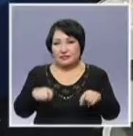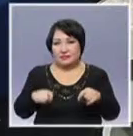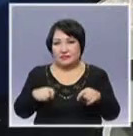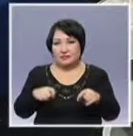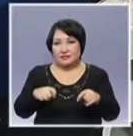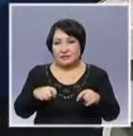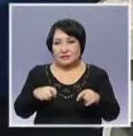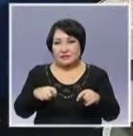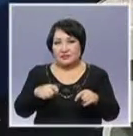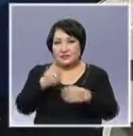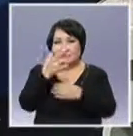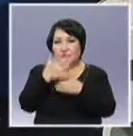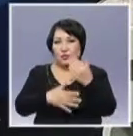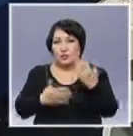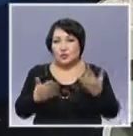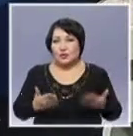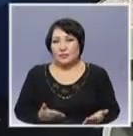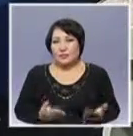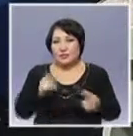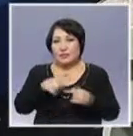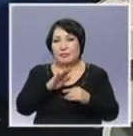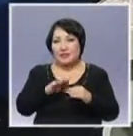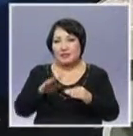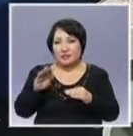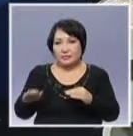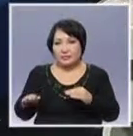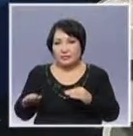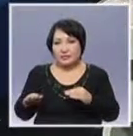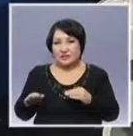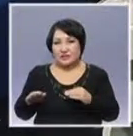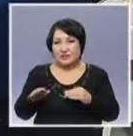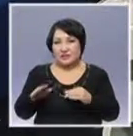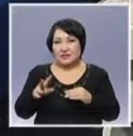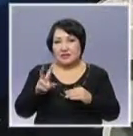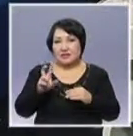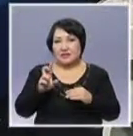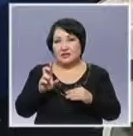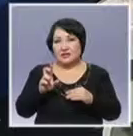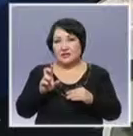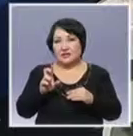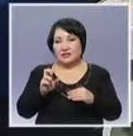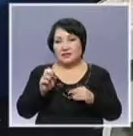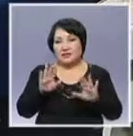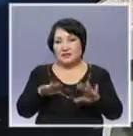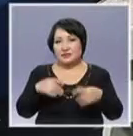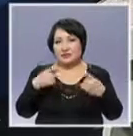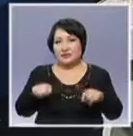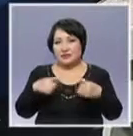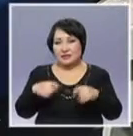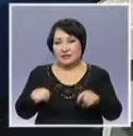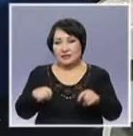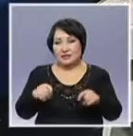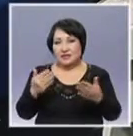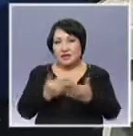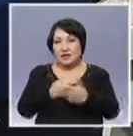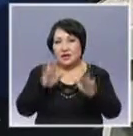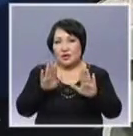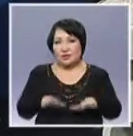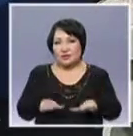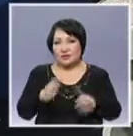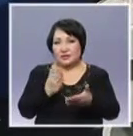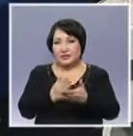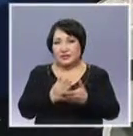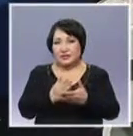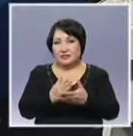түбінде тұрамыз, сонда бала-шағамыз менен жаңағы бір кәуап сататын жаңағы орындар бар. Сол орындарға барып, бір